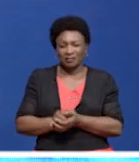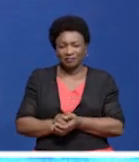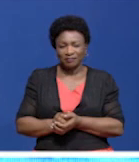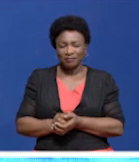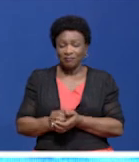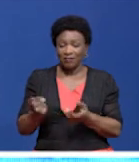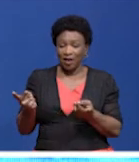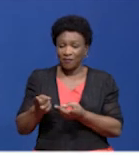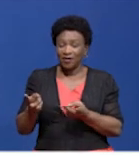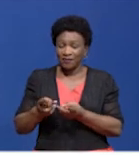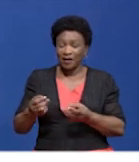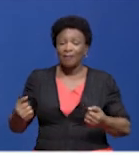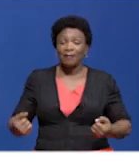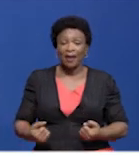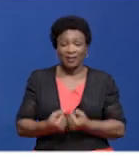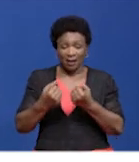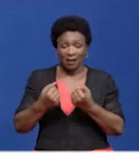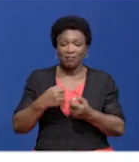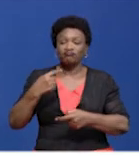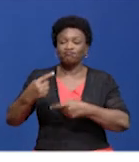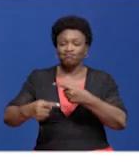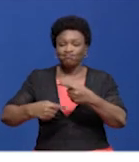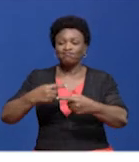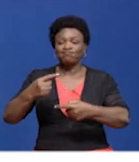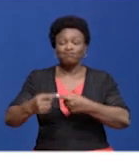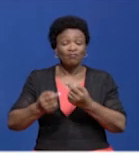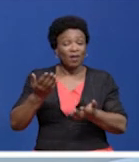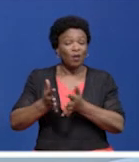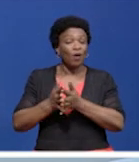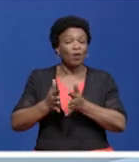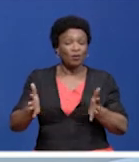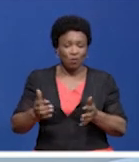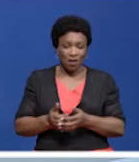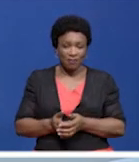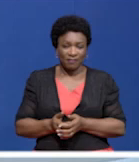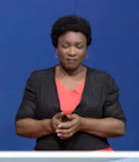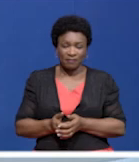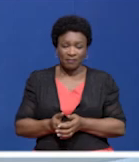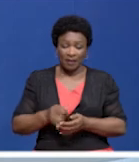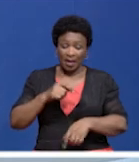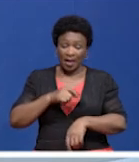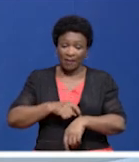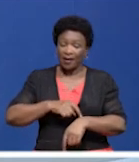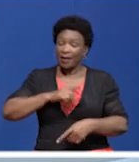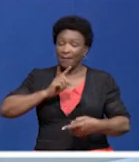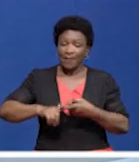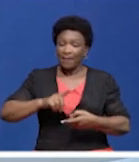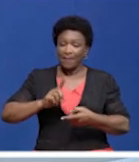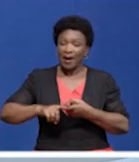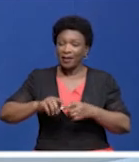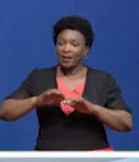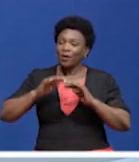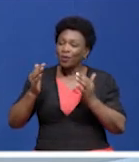lakini v majang inza akele kuta kwa kiwango kwa sasa wakati tana na haya na duniani mambo